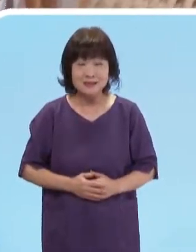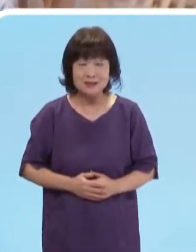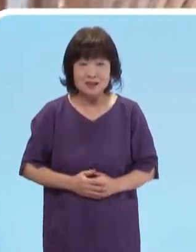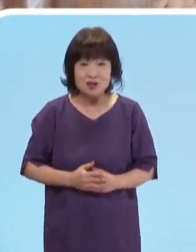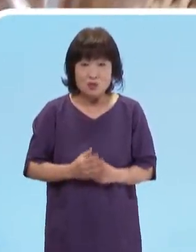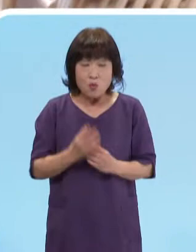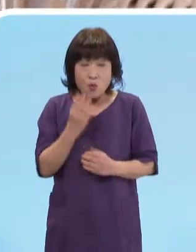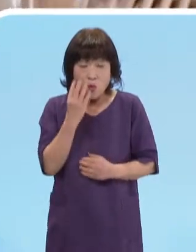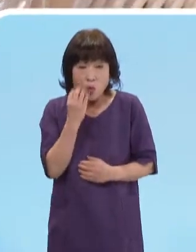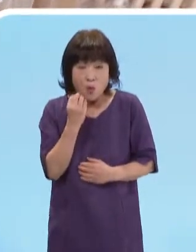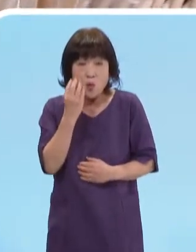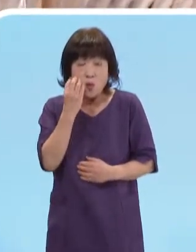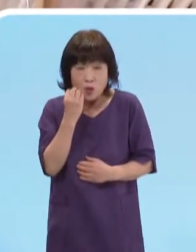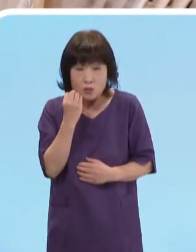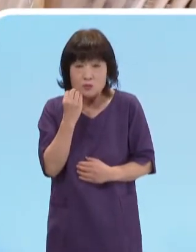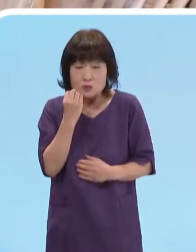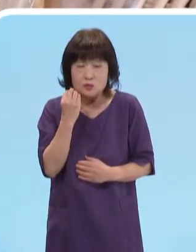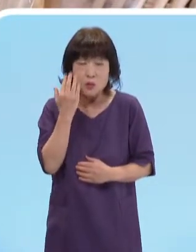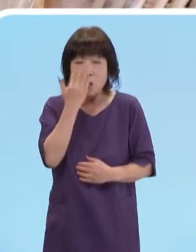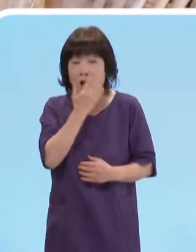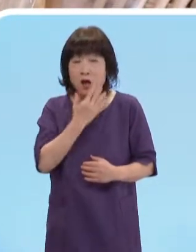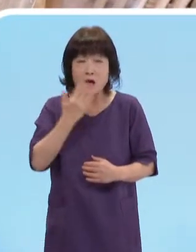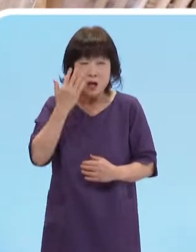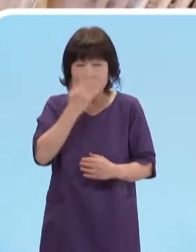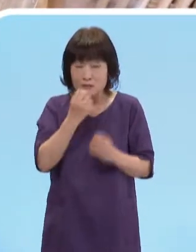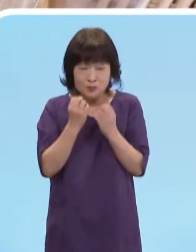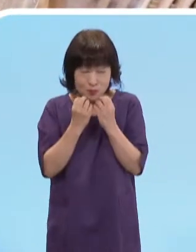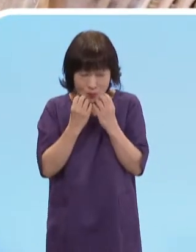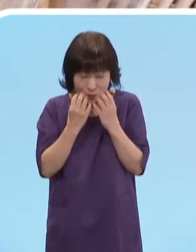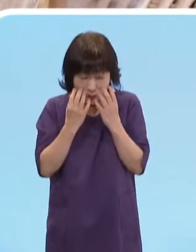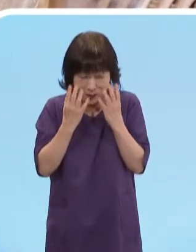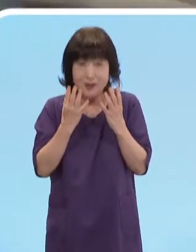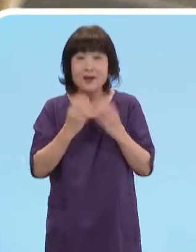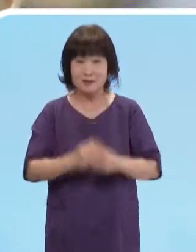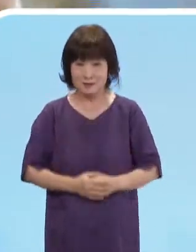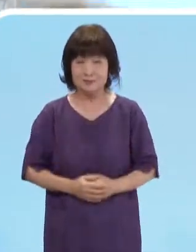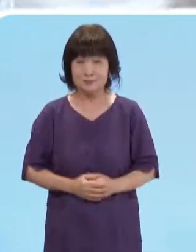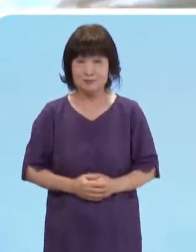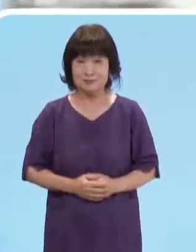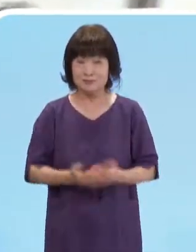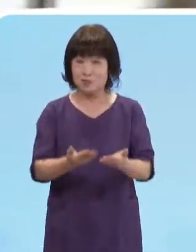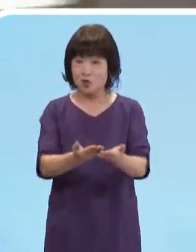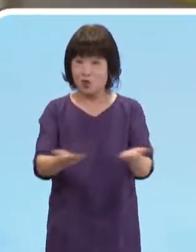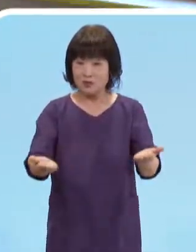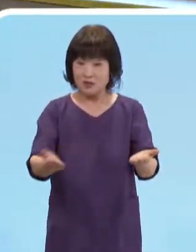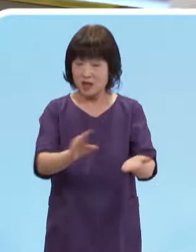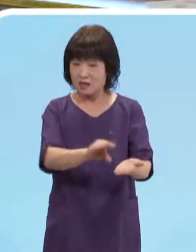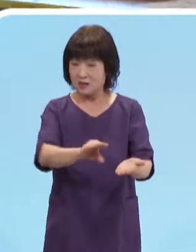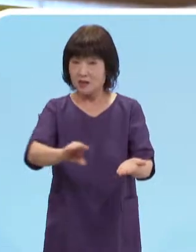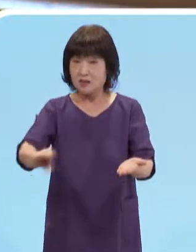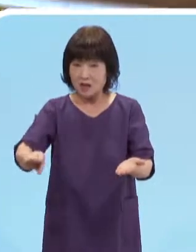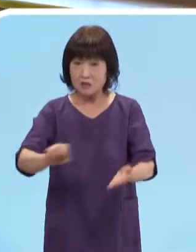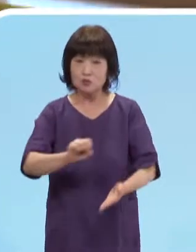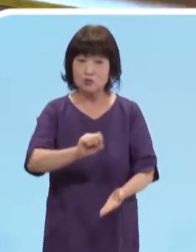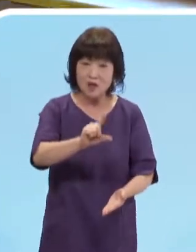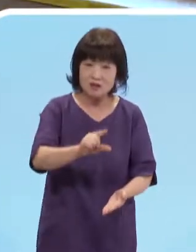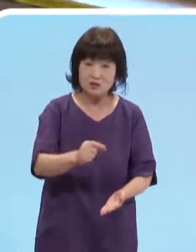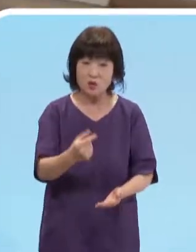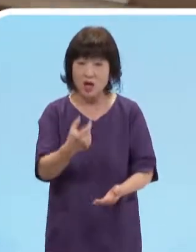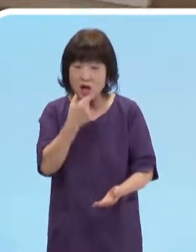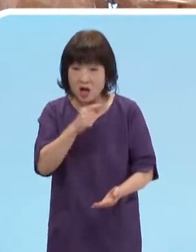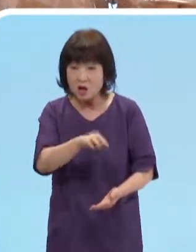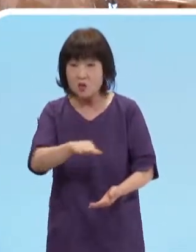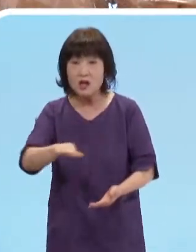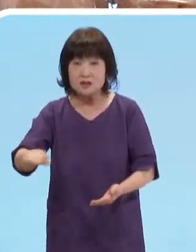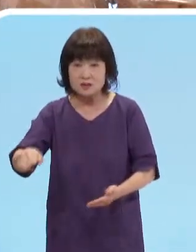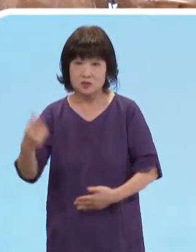噛めば噛むほどこう甘みが、めちゃくちゃ香りがいい。 店頭に並ぶパンや洋菓子はどれ